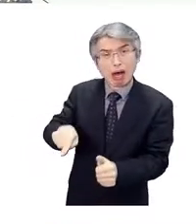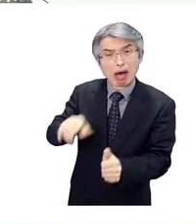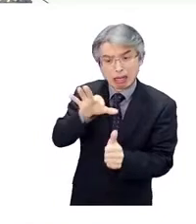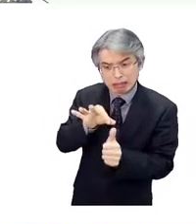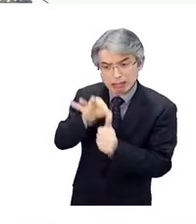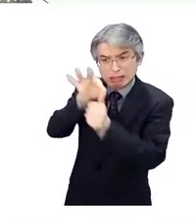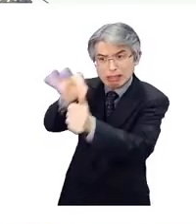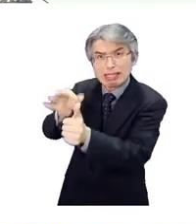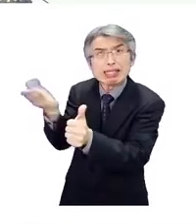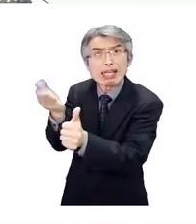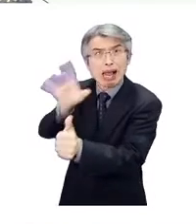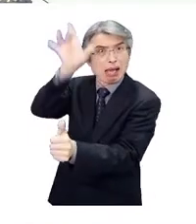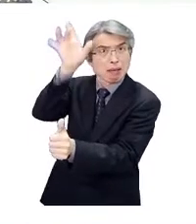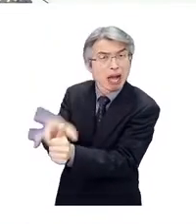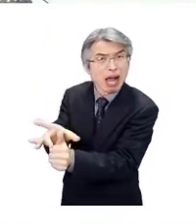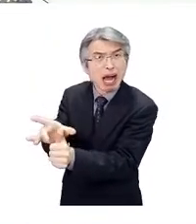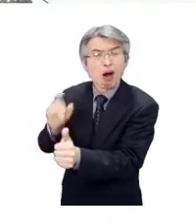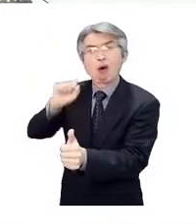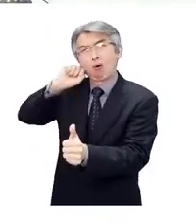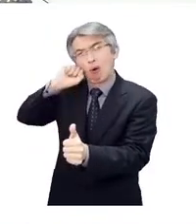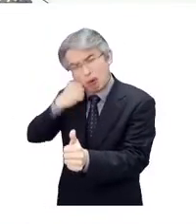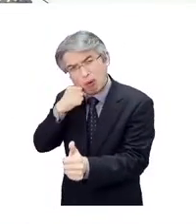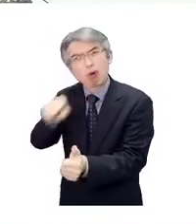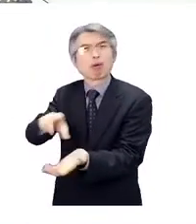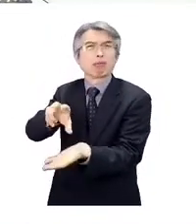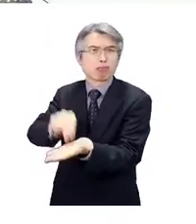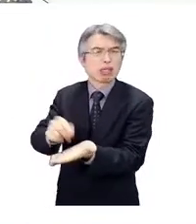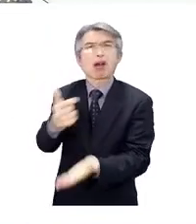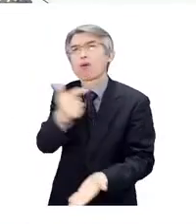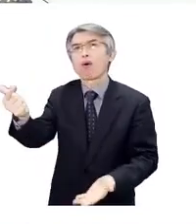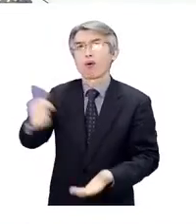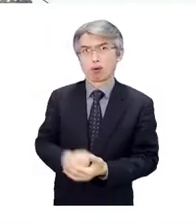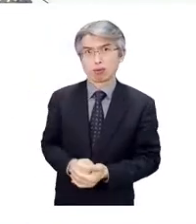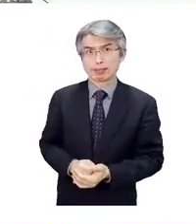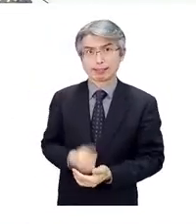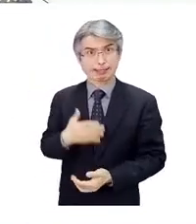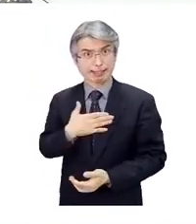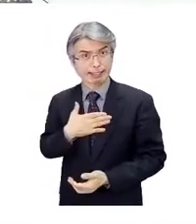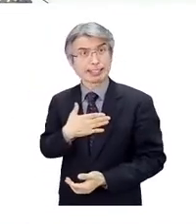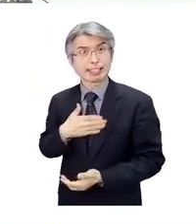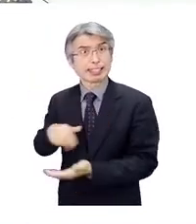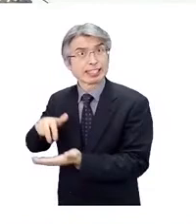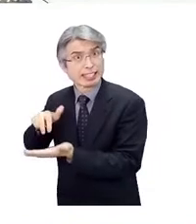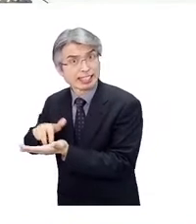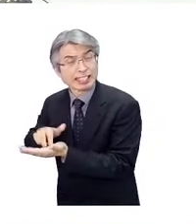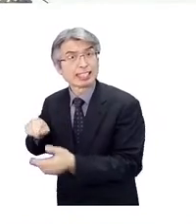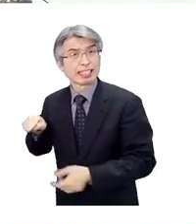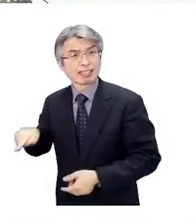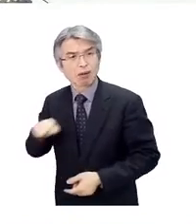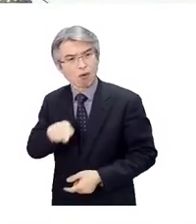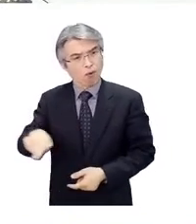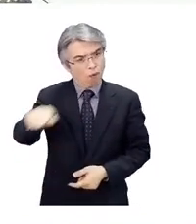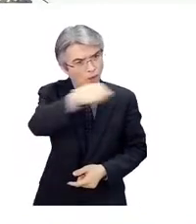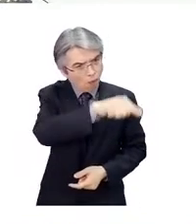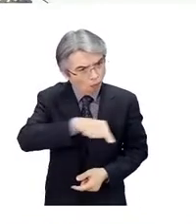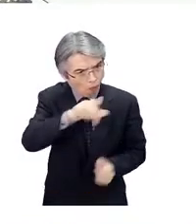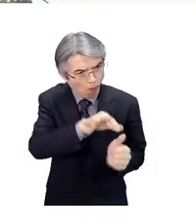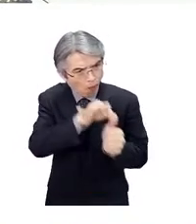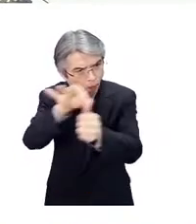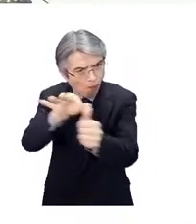사안이라고 판단하였습니다. 이에 따라 우리 원에서는 코로나19 확산 초기부터 선제적인 대응을